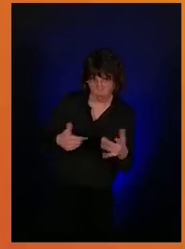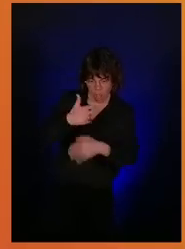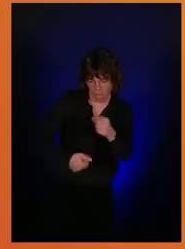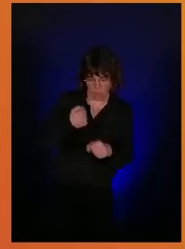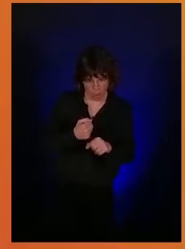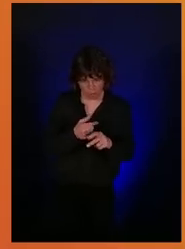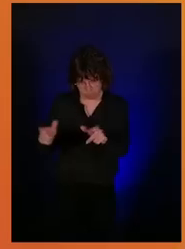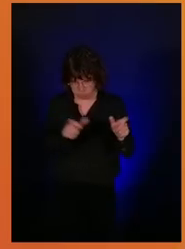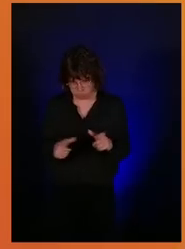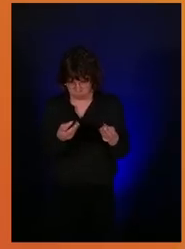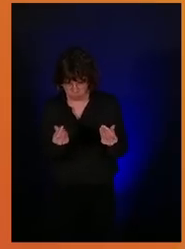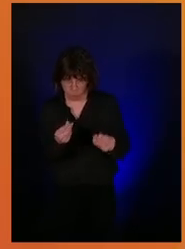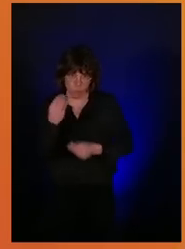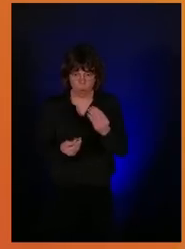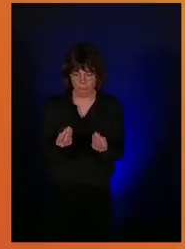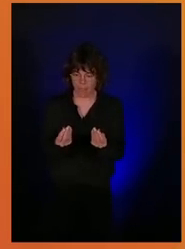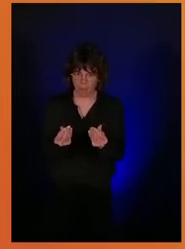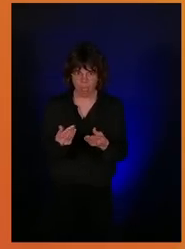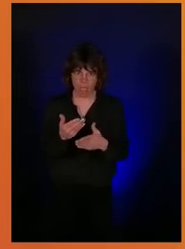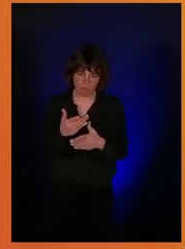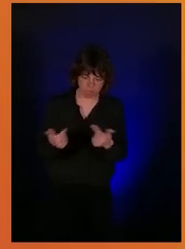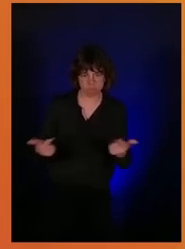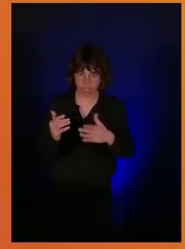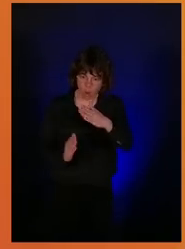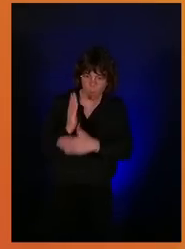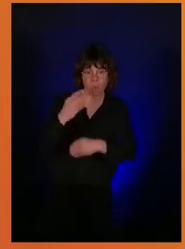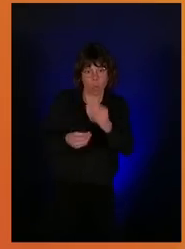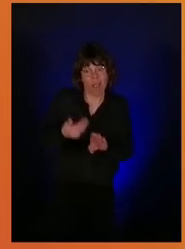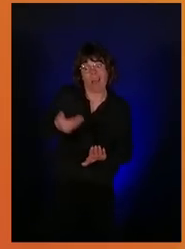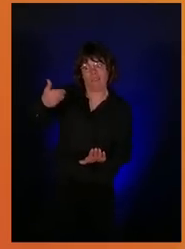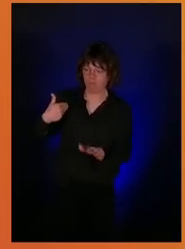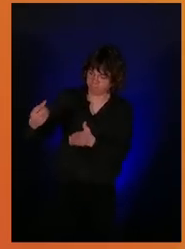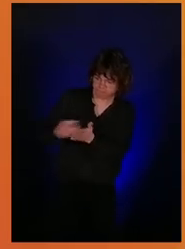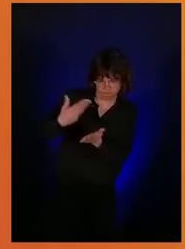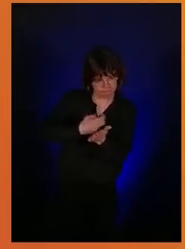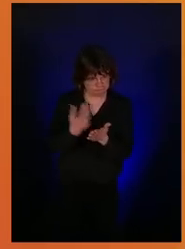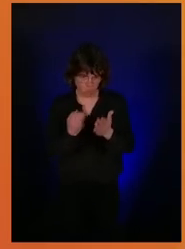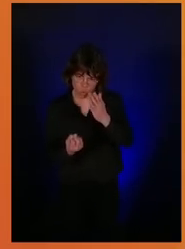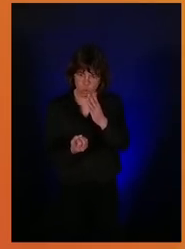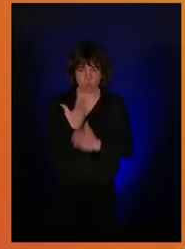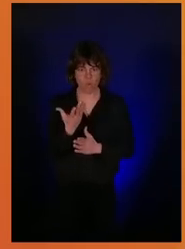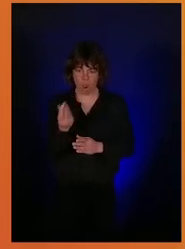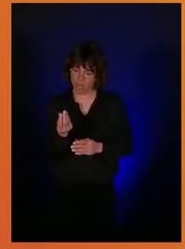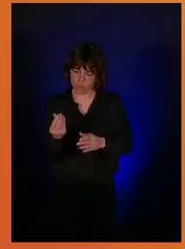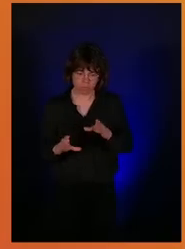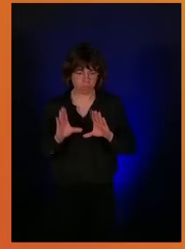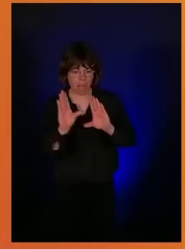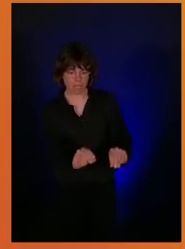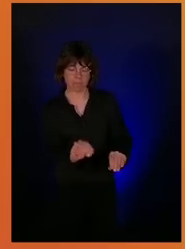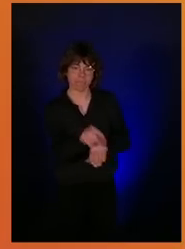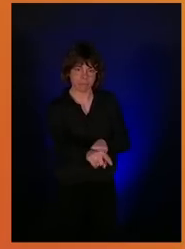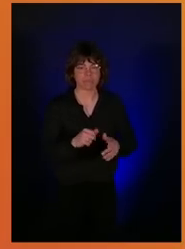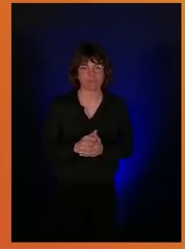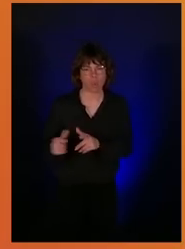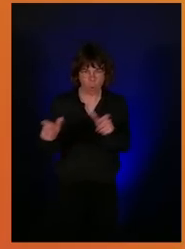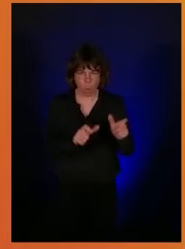cas d'augmentation des coûts des matières premières ou encore être informé en amont de tout nouveau placement financier. Lors d'un